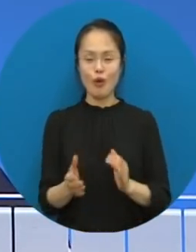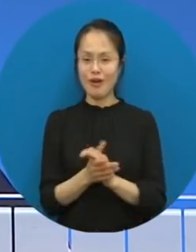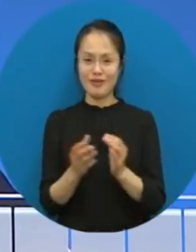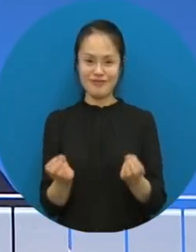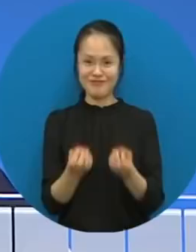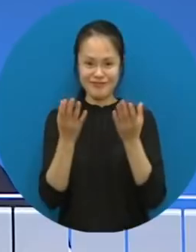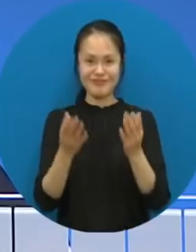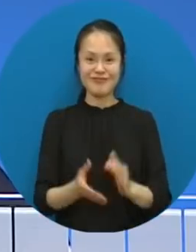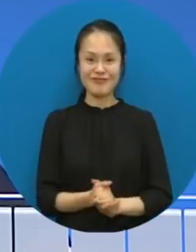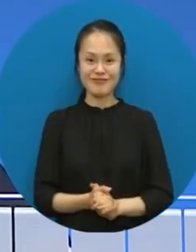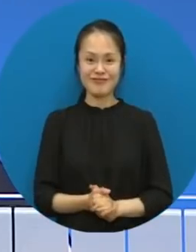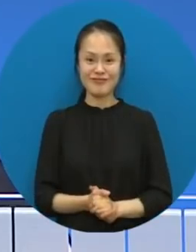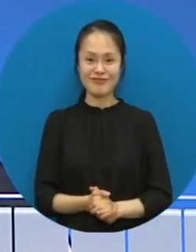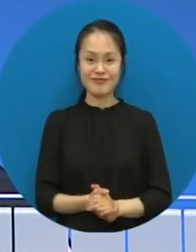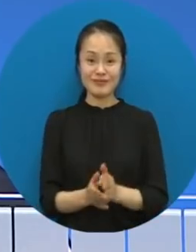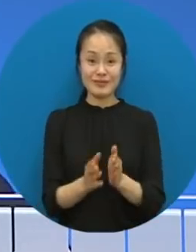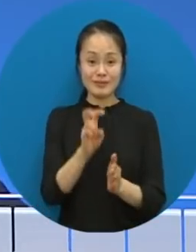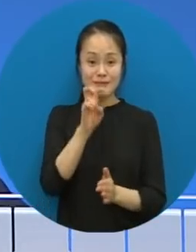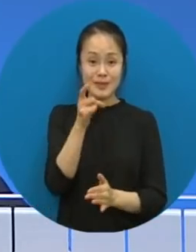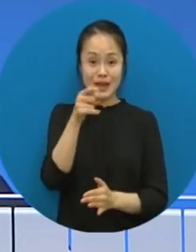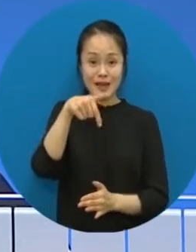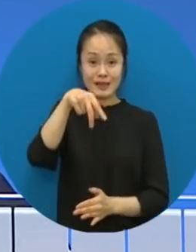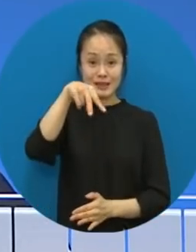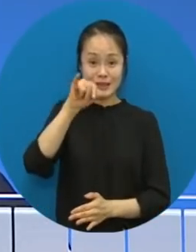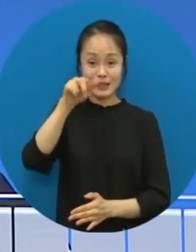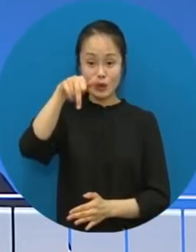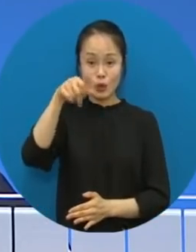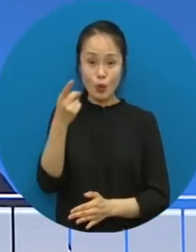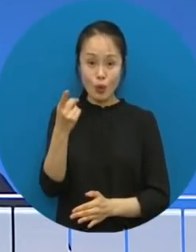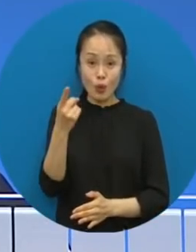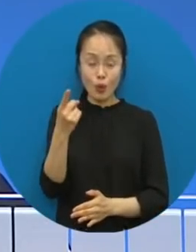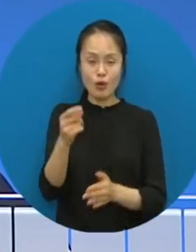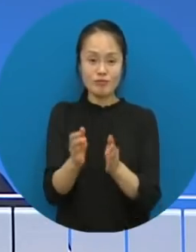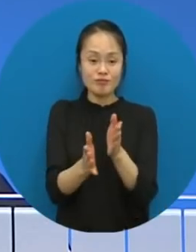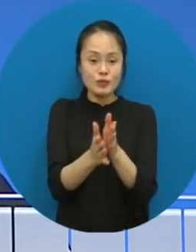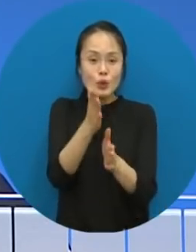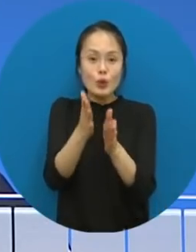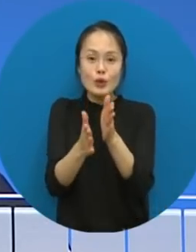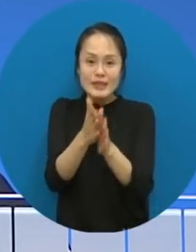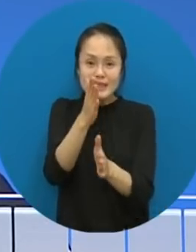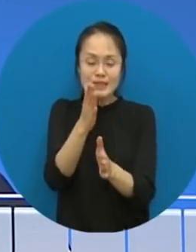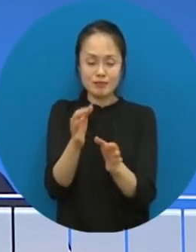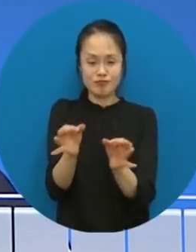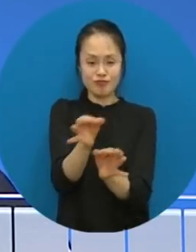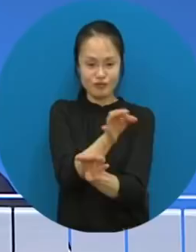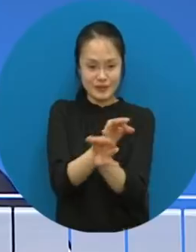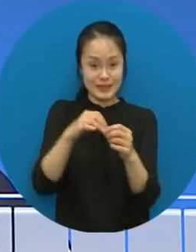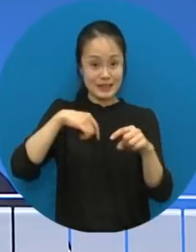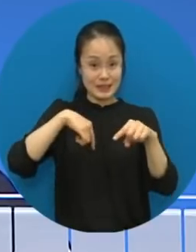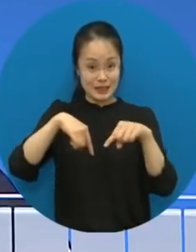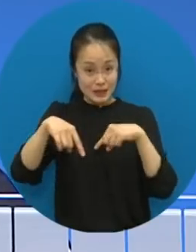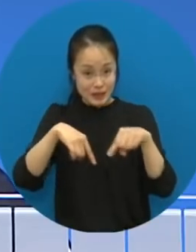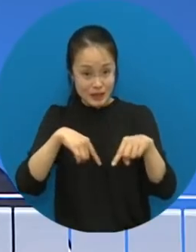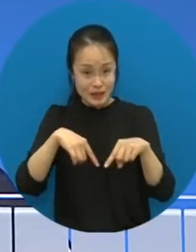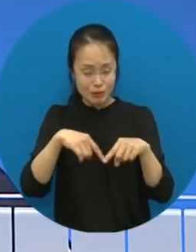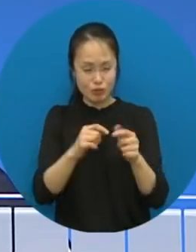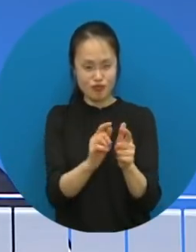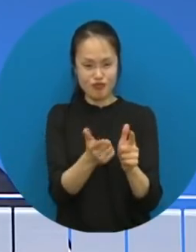이제는 멕시코에서 도시의 그 흐름에 따라 그 나라의 정치, 경제, 문화, 사회 임팩트를 허락하시는